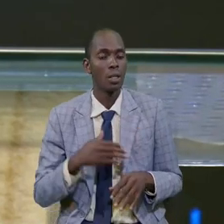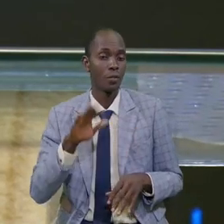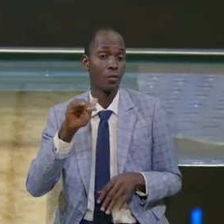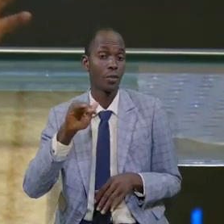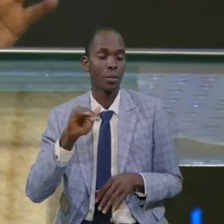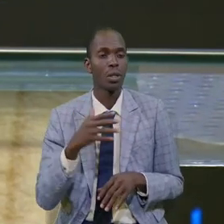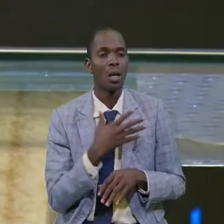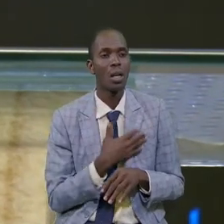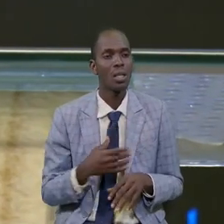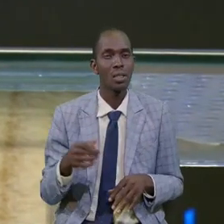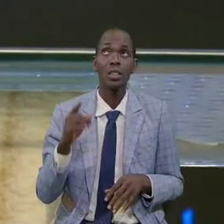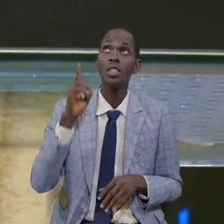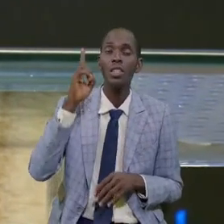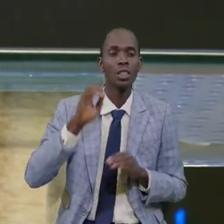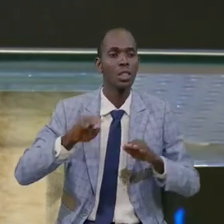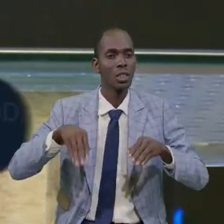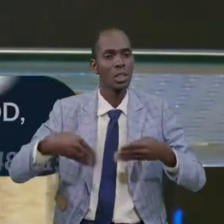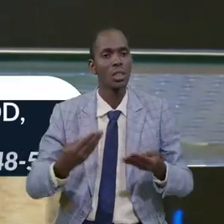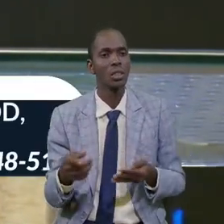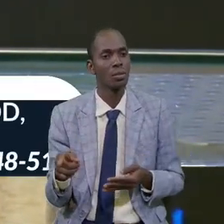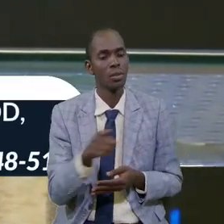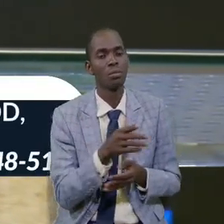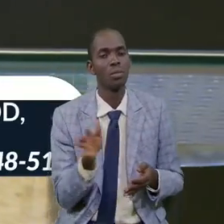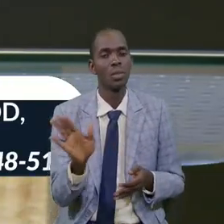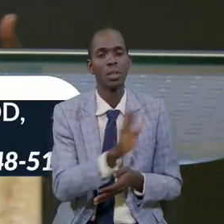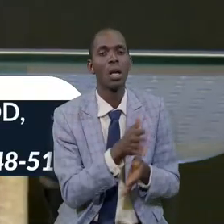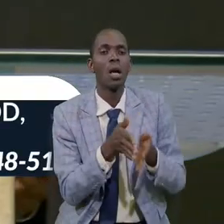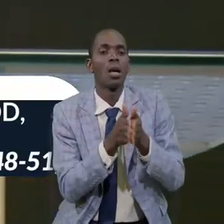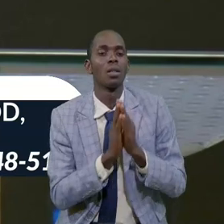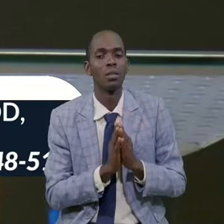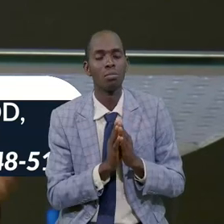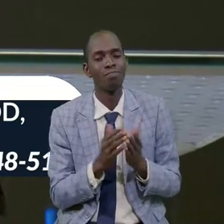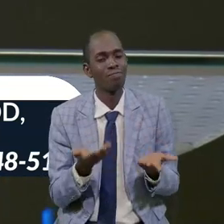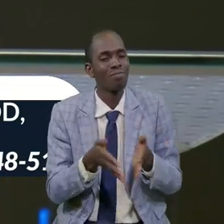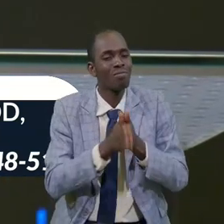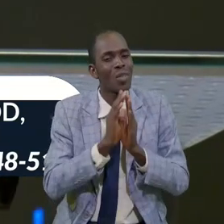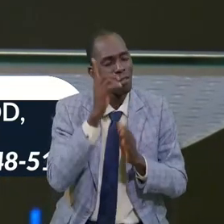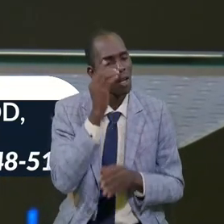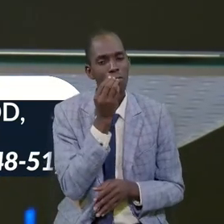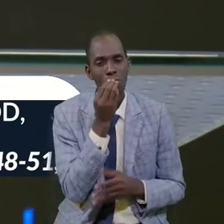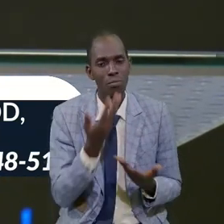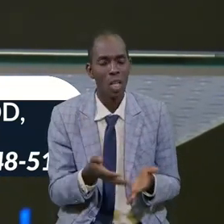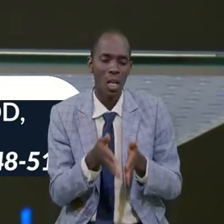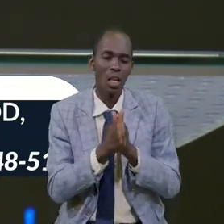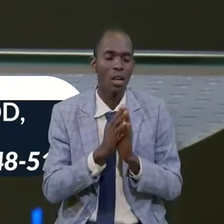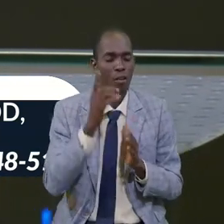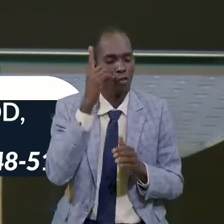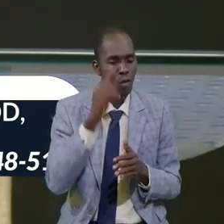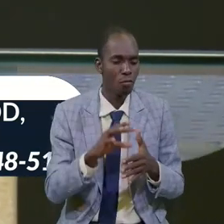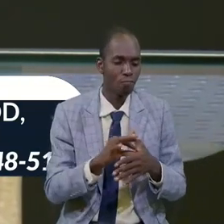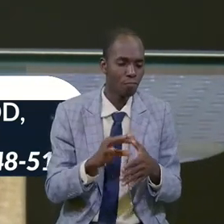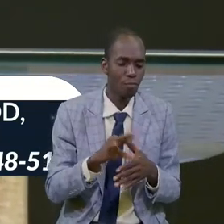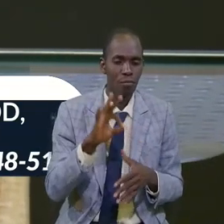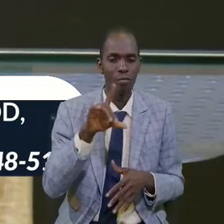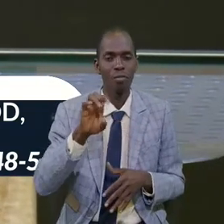15 maintenant, il leur accorda ce qu'ils demandaient. La requête pour le